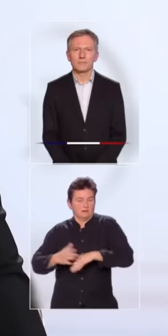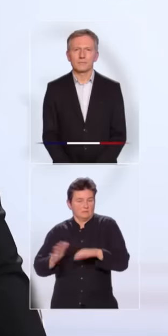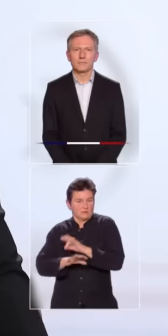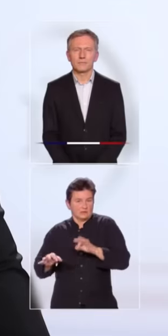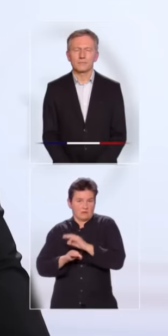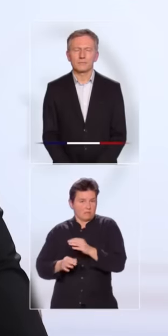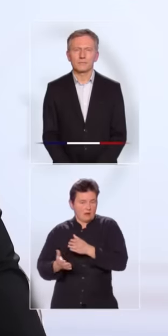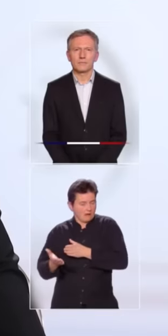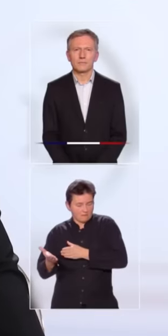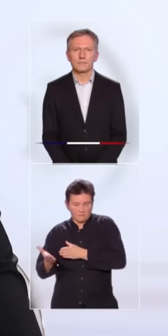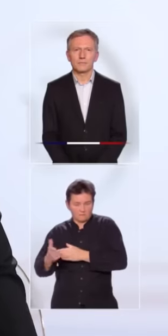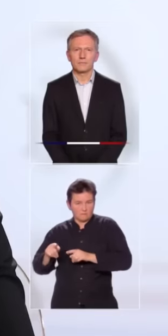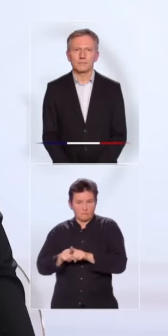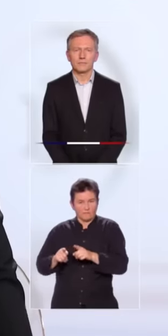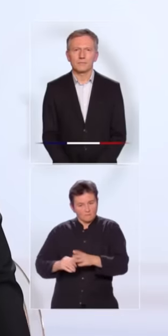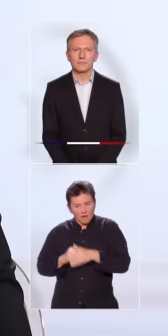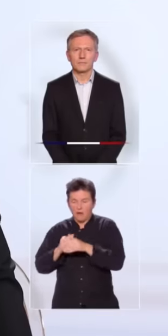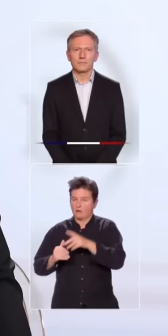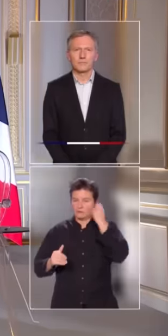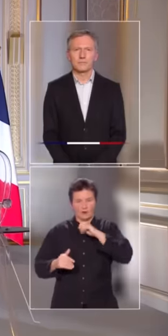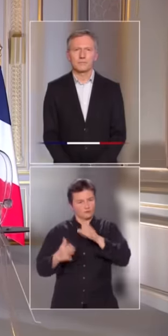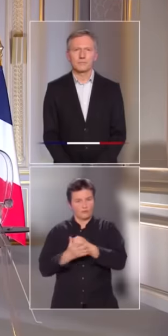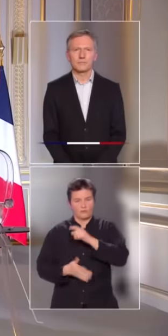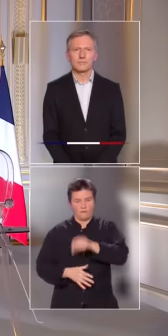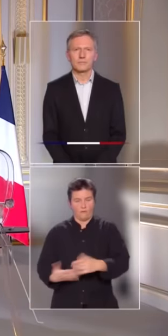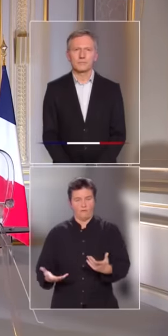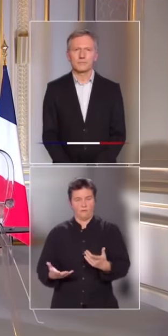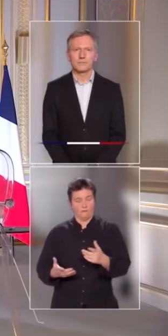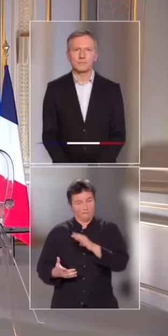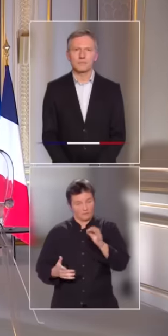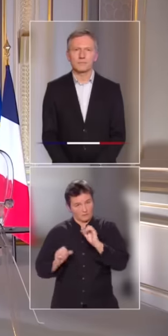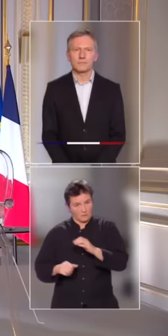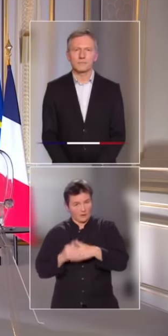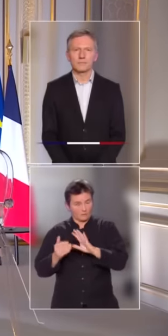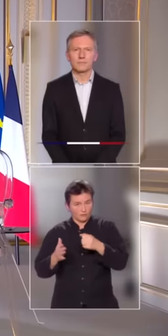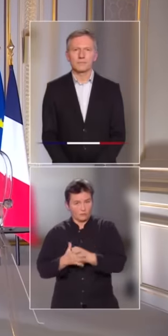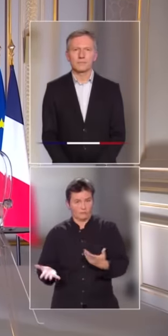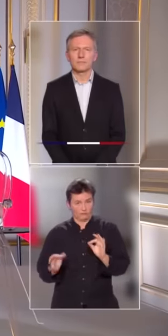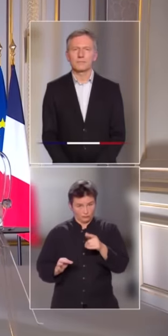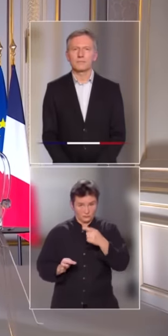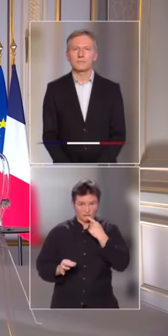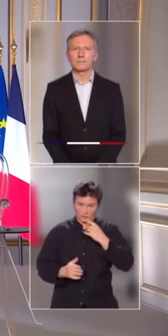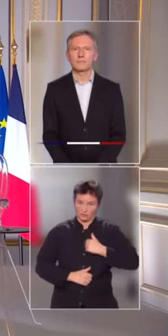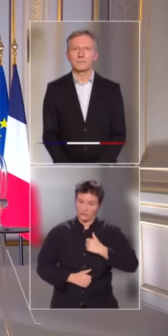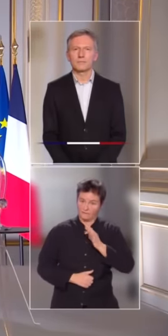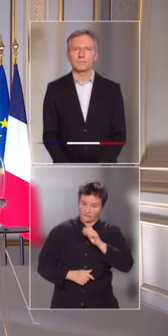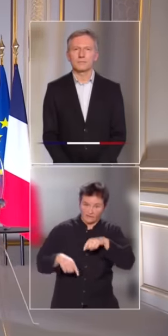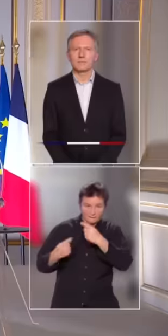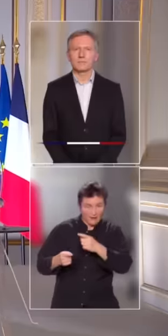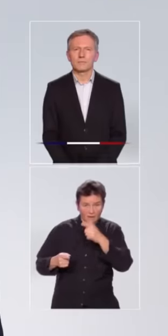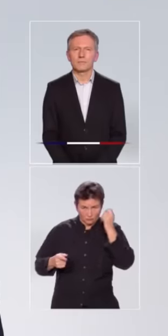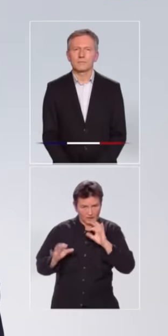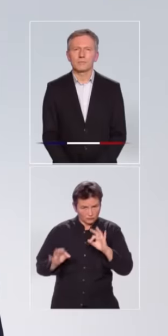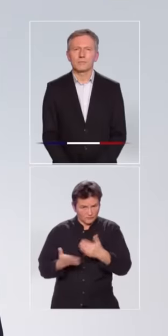soutien français à Kiev. Alors, est-ce qu'on a bien compris? Est-ce que vous envisagez d'envoyer des troupes occidentales françaises en